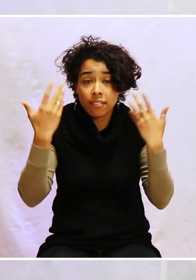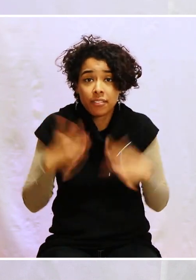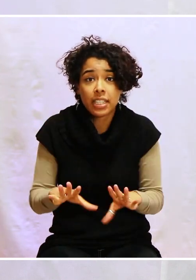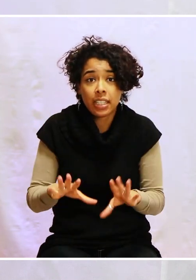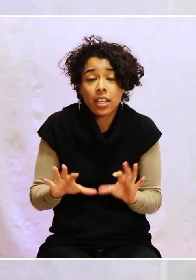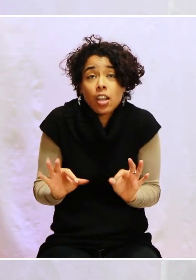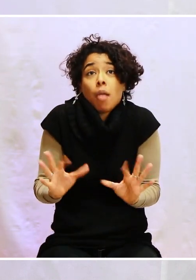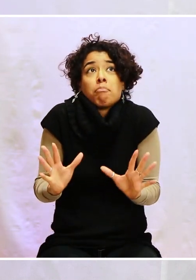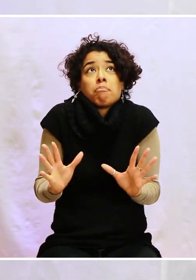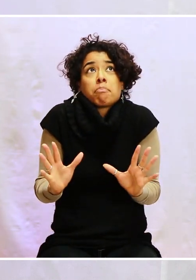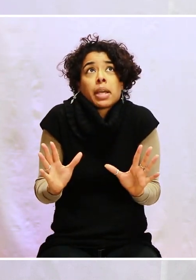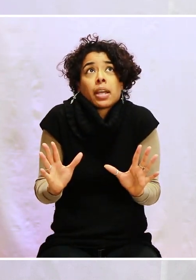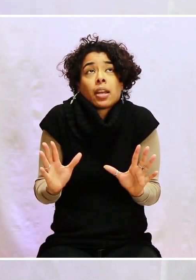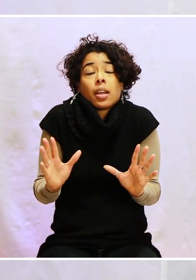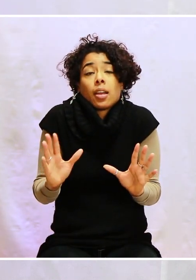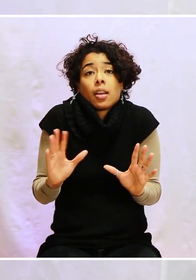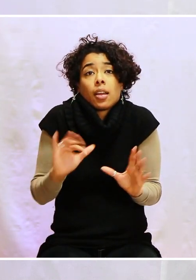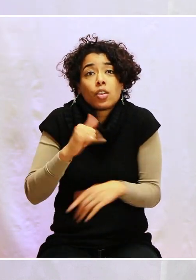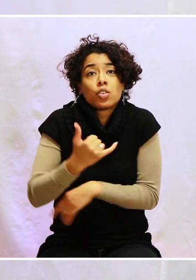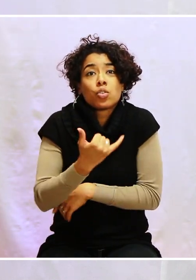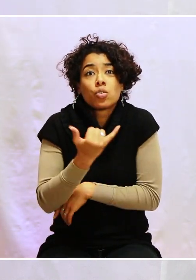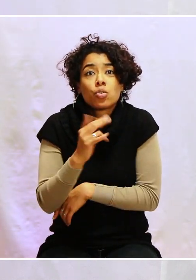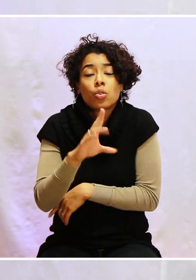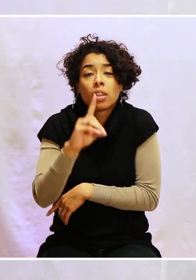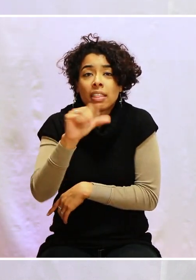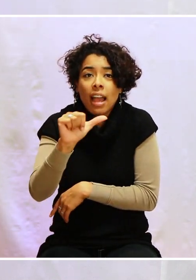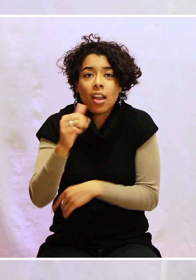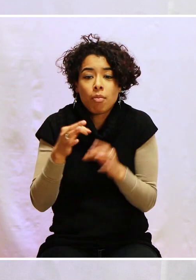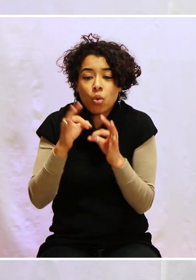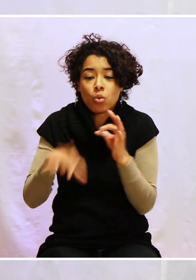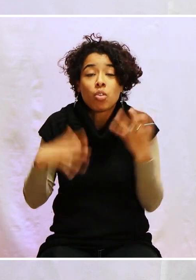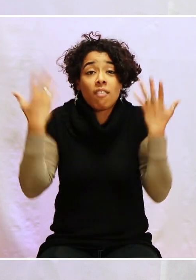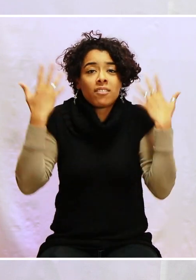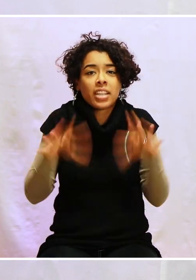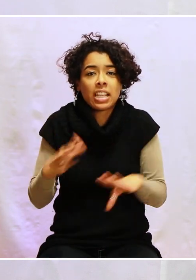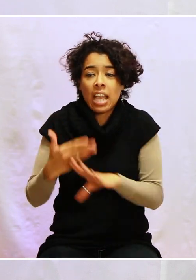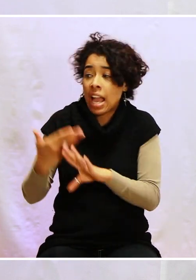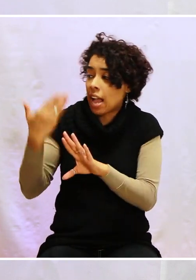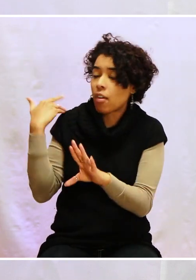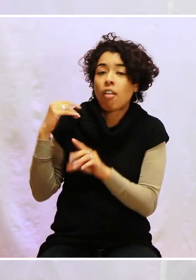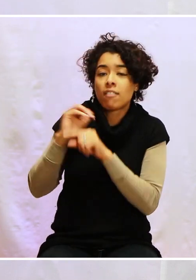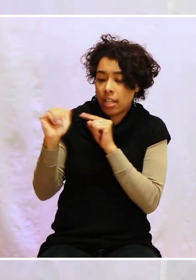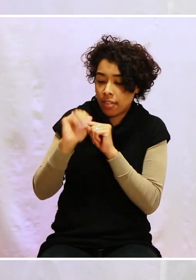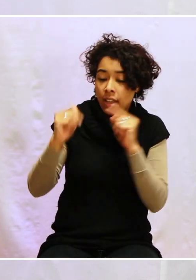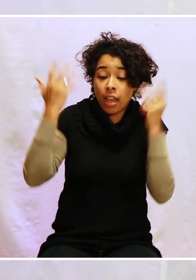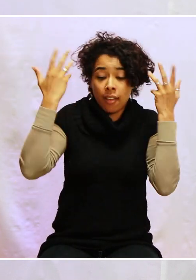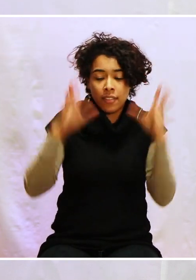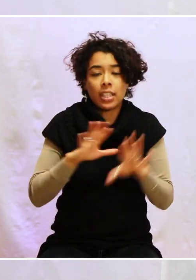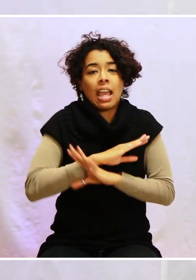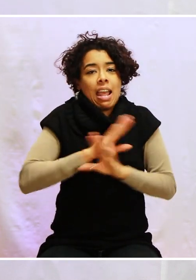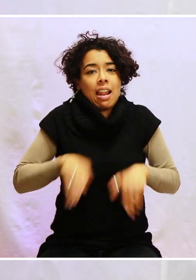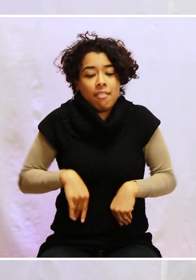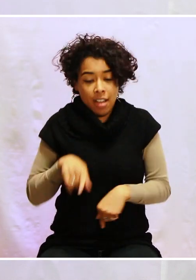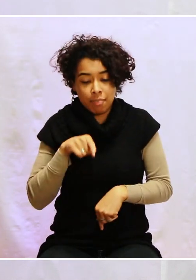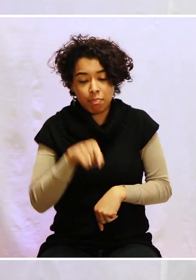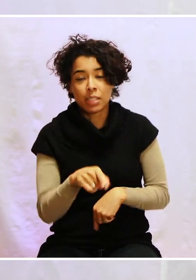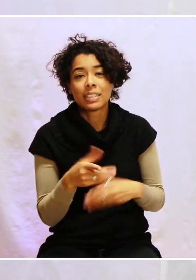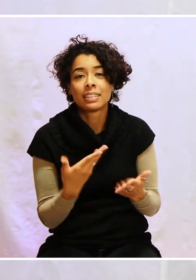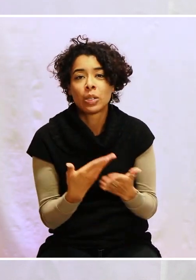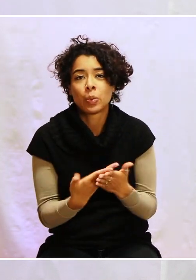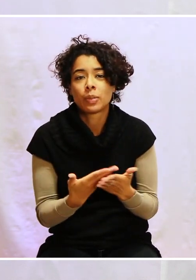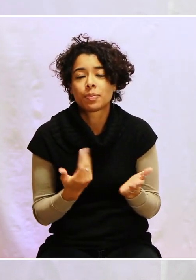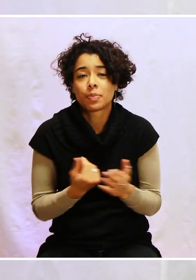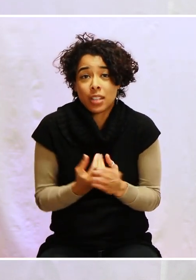tout ce qui s'est dit avant. C'est comme une conclusion. Ça y est, c'est arrivé à l'accomplissement. Tout est fait. Et c'est encore une